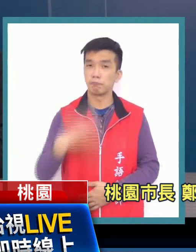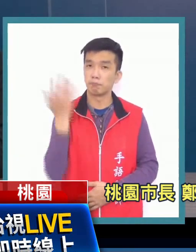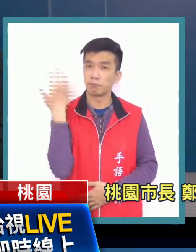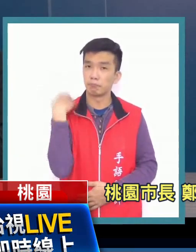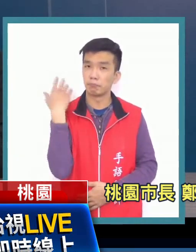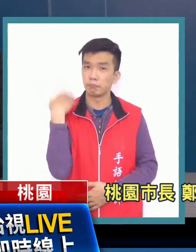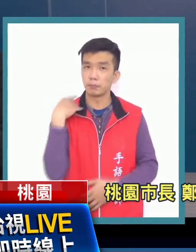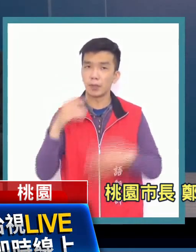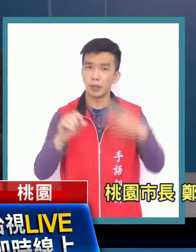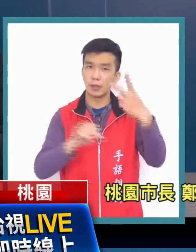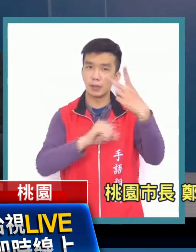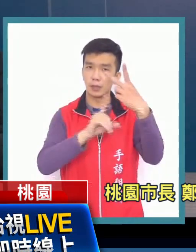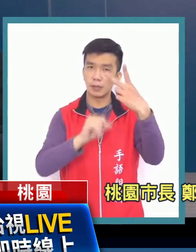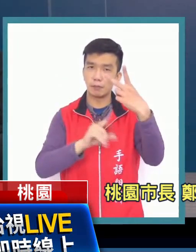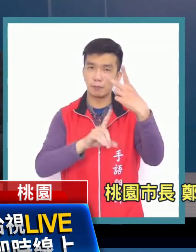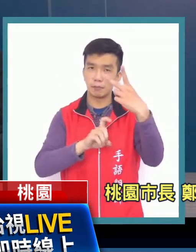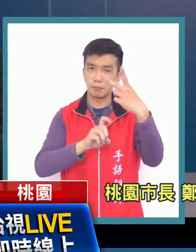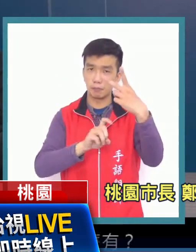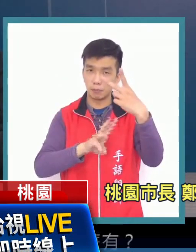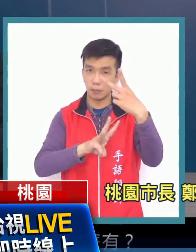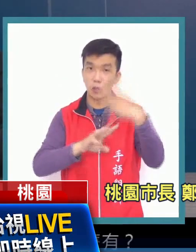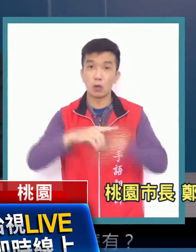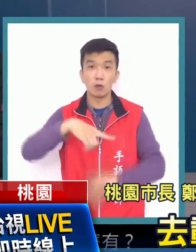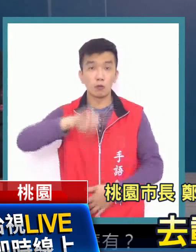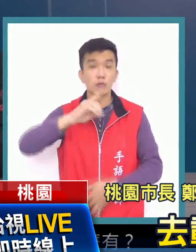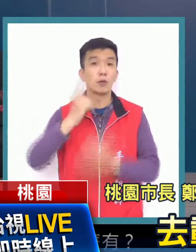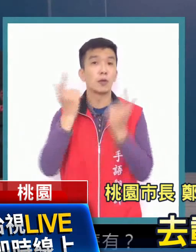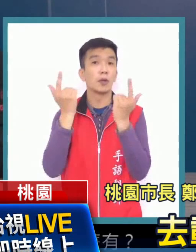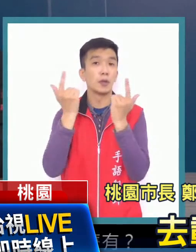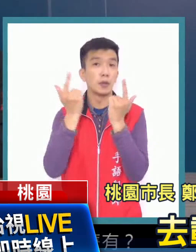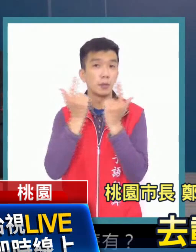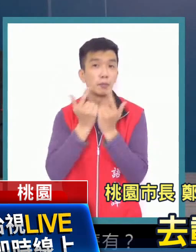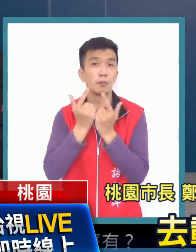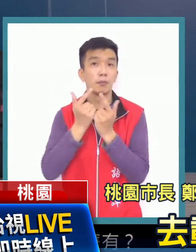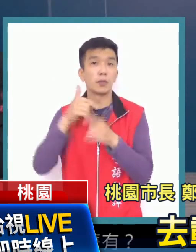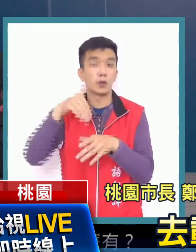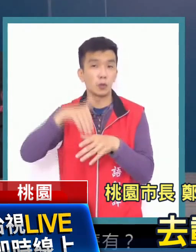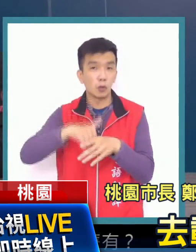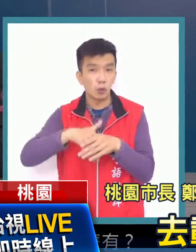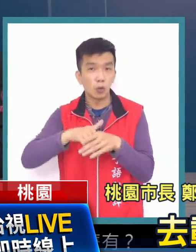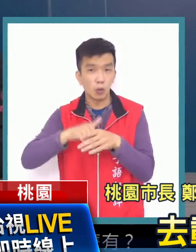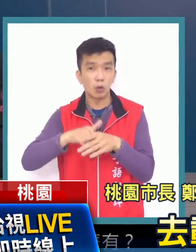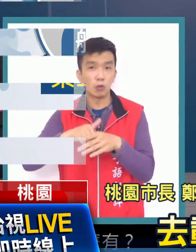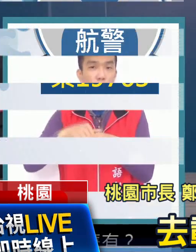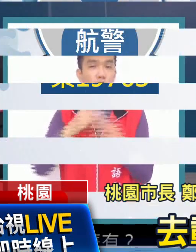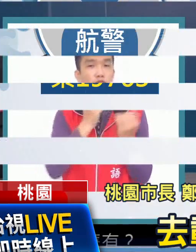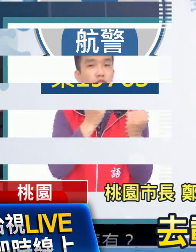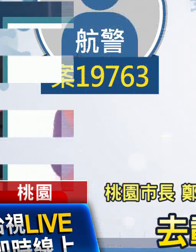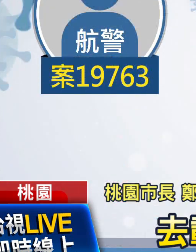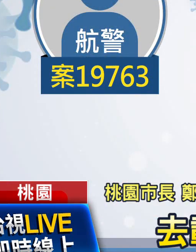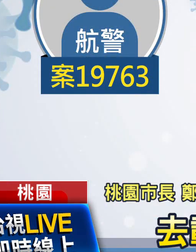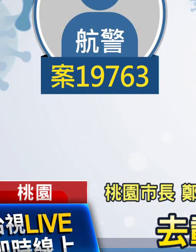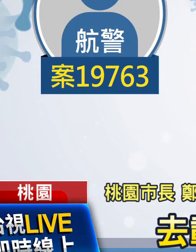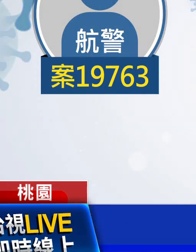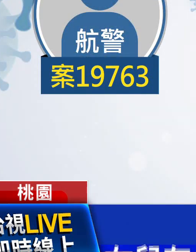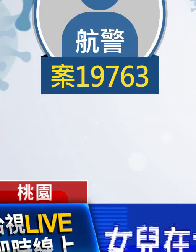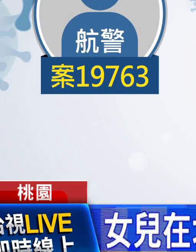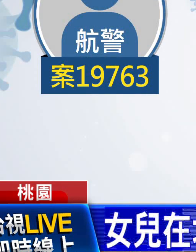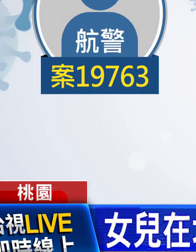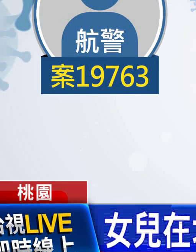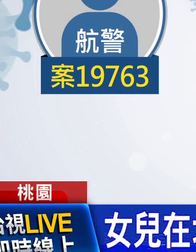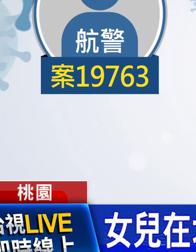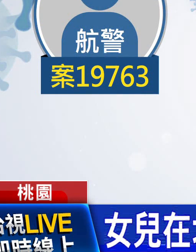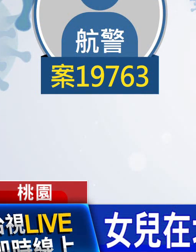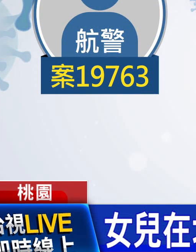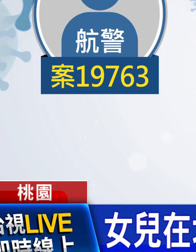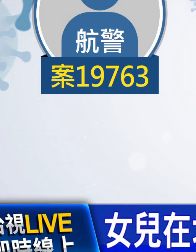2月13号，那么有到北投去载他的女儿回到台北的住处。 根据了解，确诊航警的女